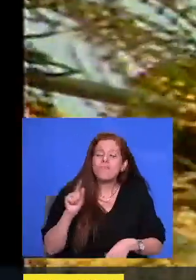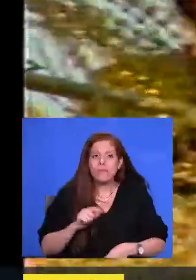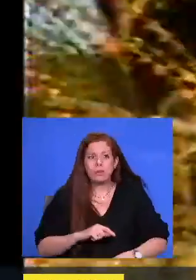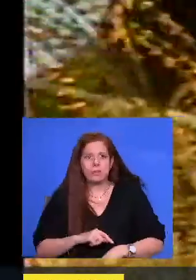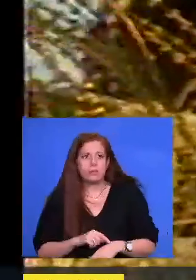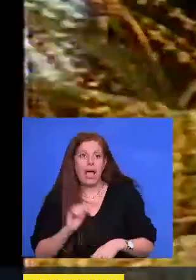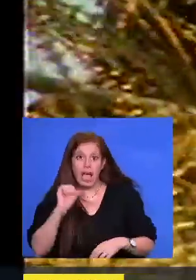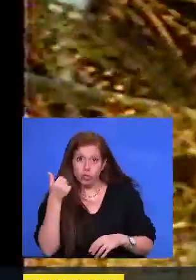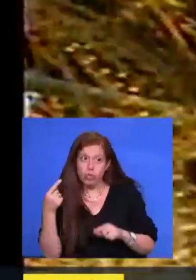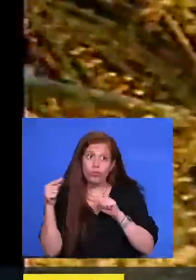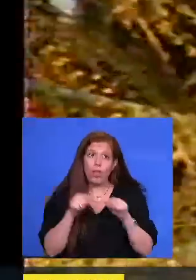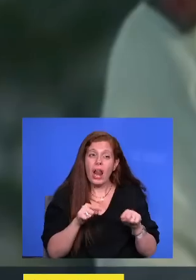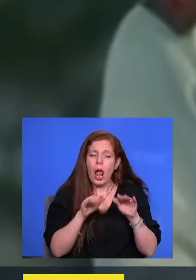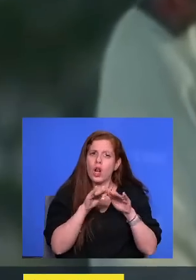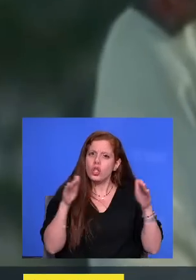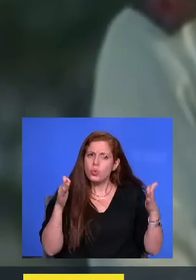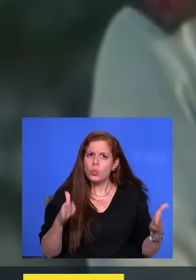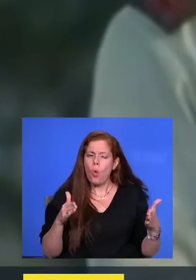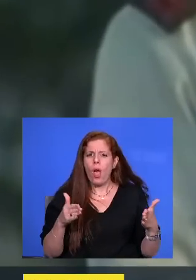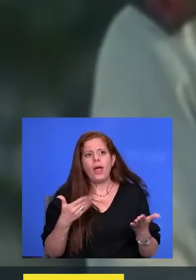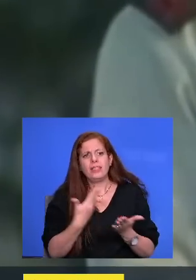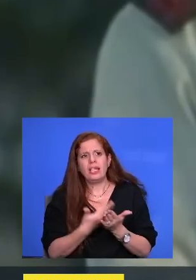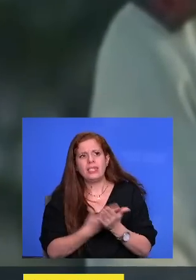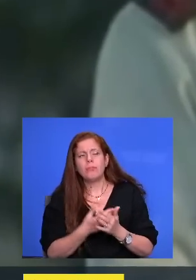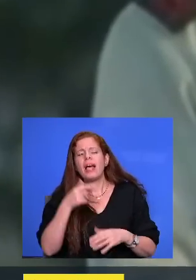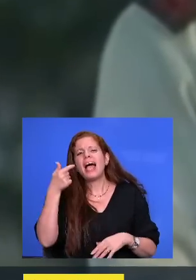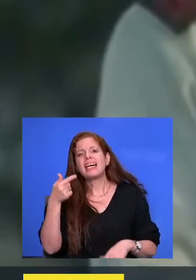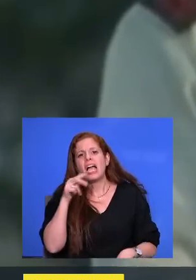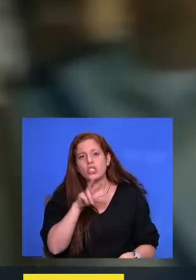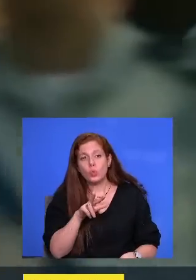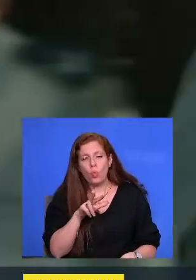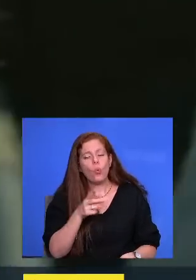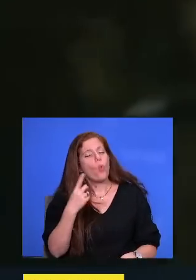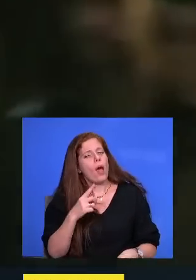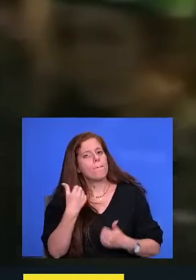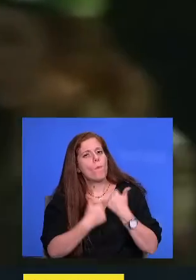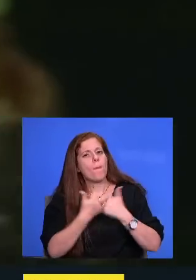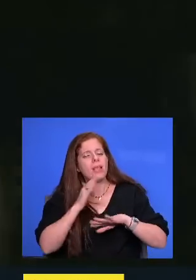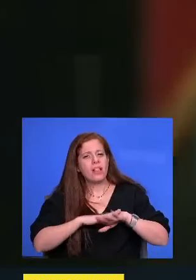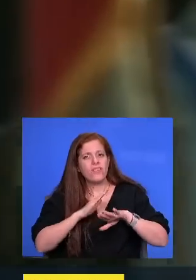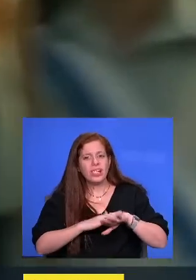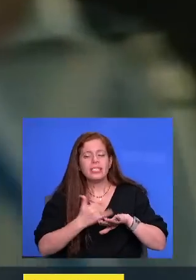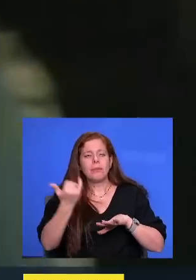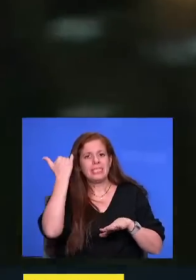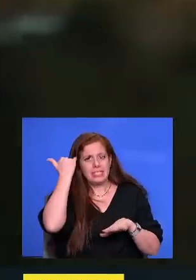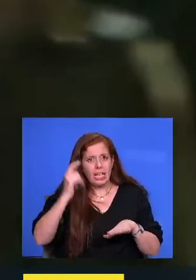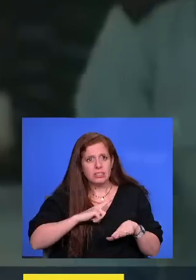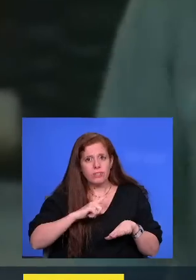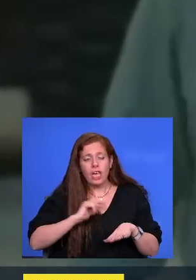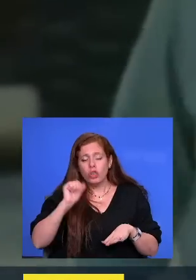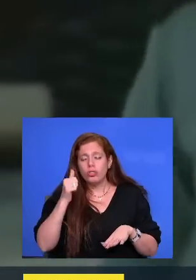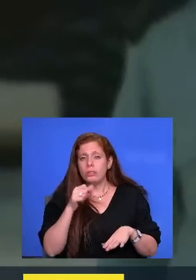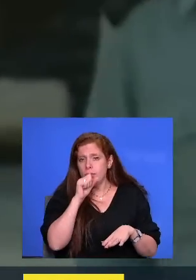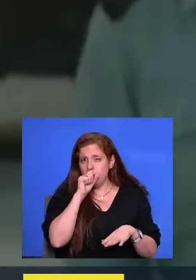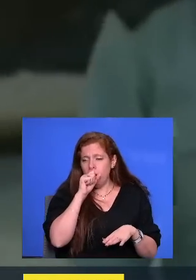הראשון שעלה על דוכן העדים היה אלוף במילואים גיא צור. צור היה מועמד לתפקיד המזכיר הצבאי הראשי, תפקיד שאותו לבסוף